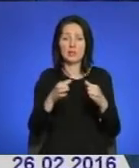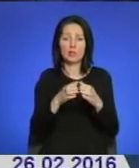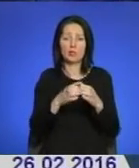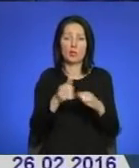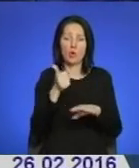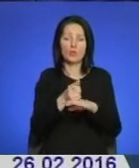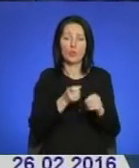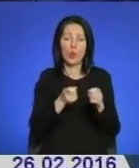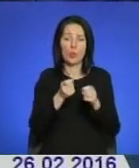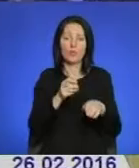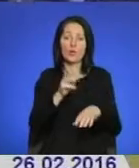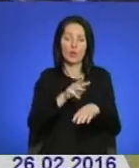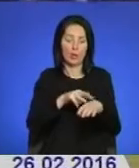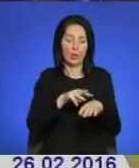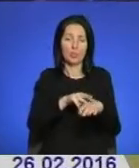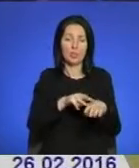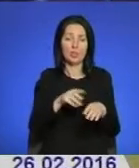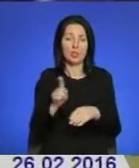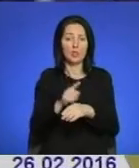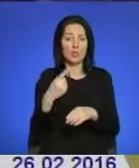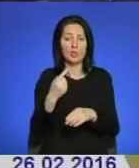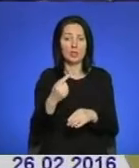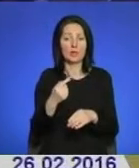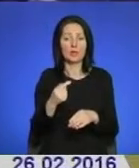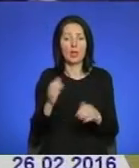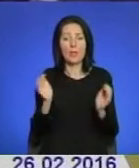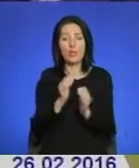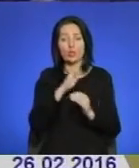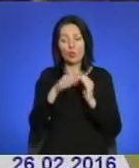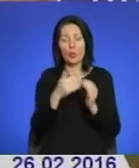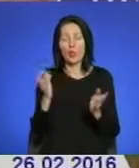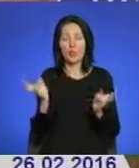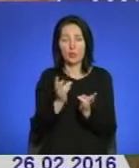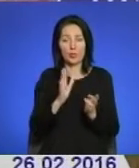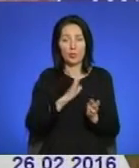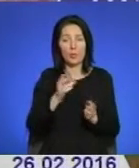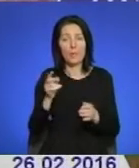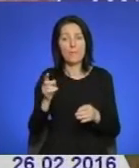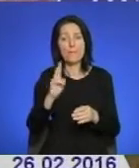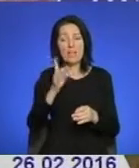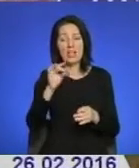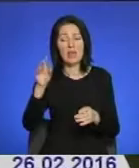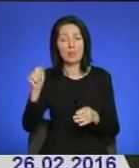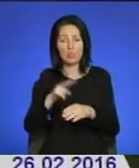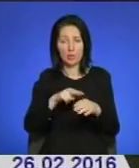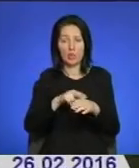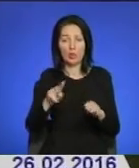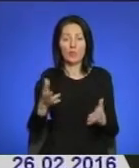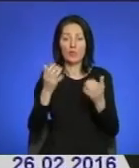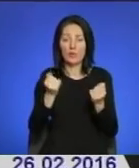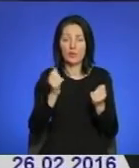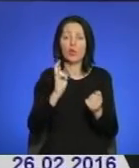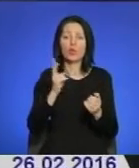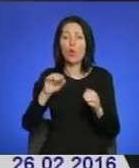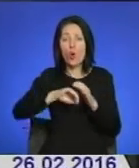України в Тернопільській області. Менше доби знадобилося кременецьким правоохоронцям, аби встановити підозрюваних у вчиненні